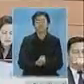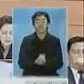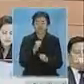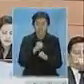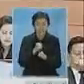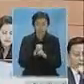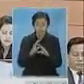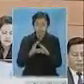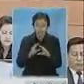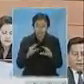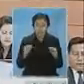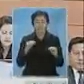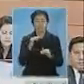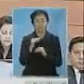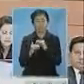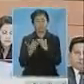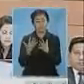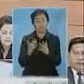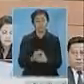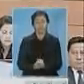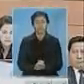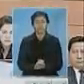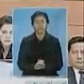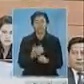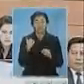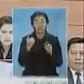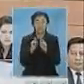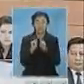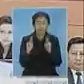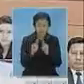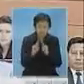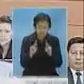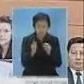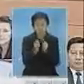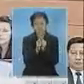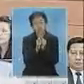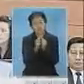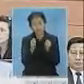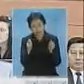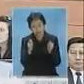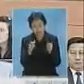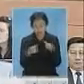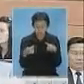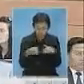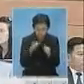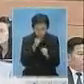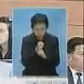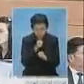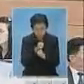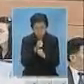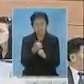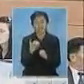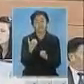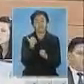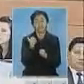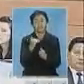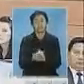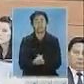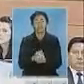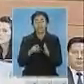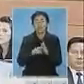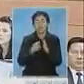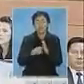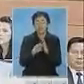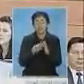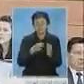คืบหน้ามีการตั้งกรรมการตั้งอนุกรรมการตั้งคณะทำงานโดยอ้างว่าเพื่อจะสร้าง